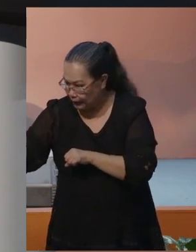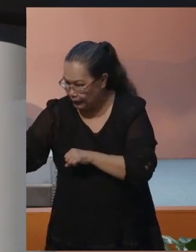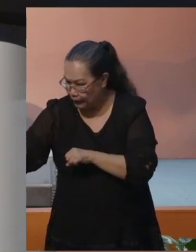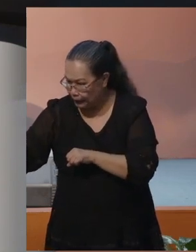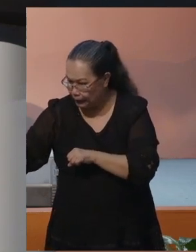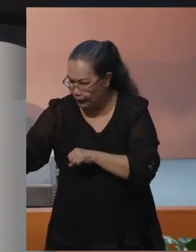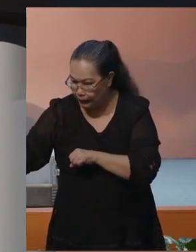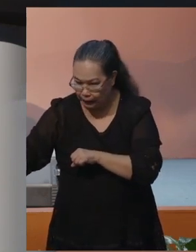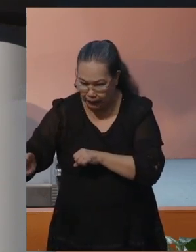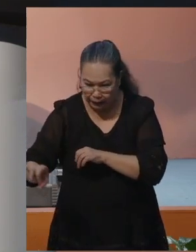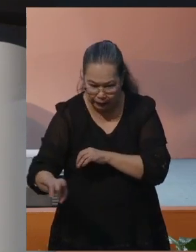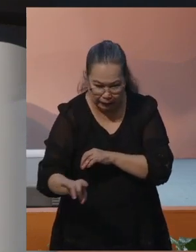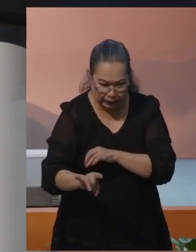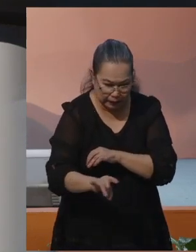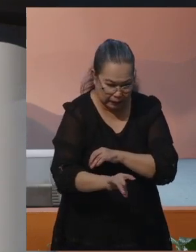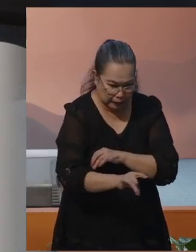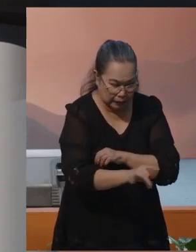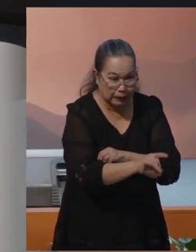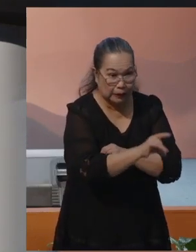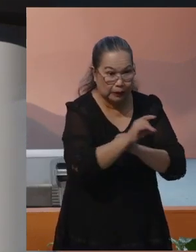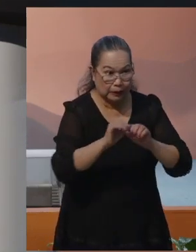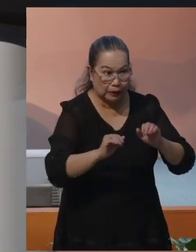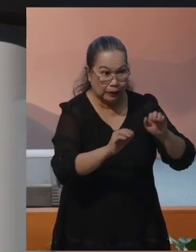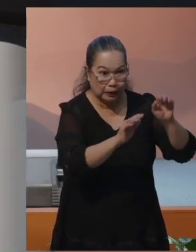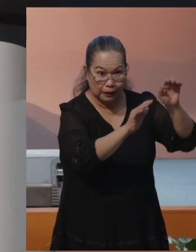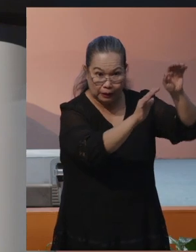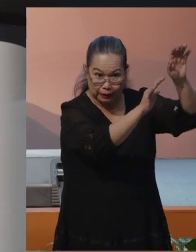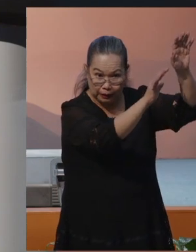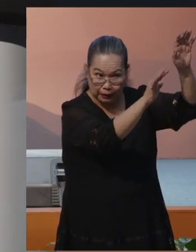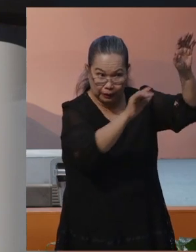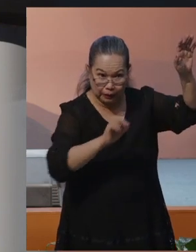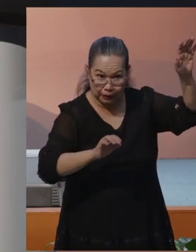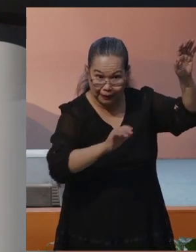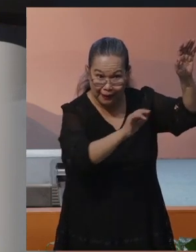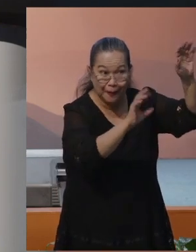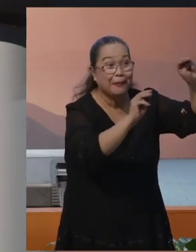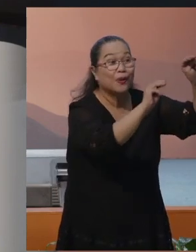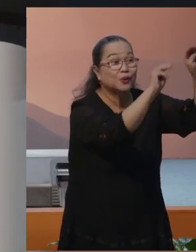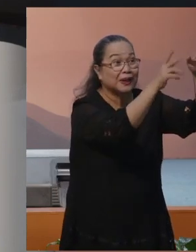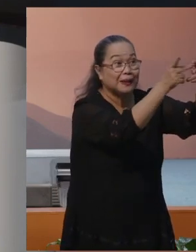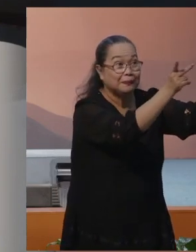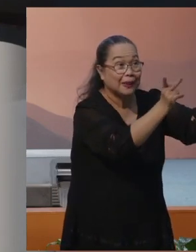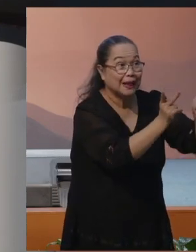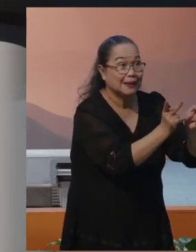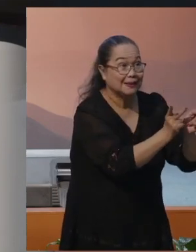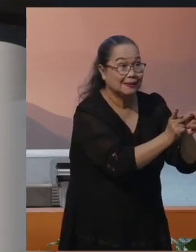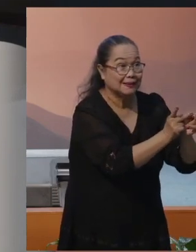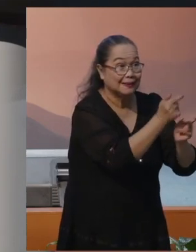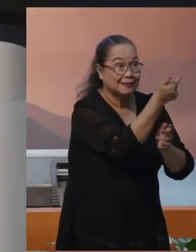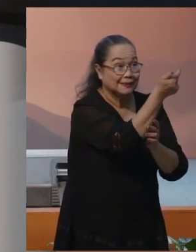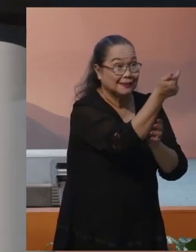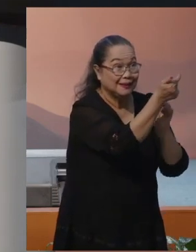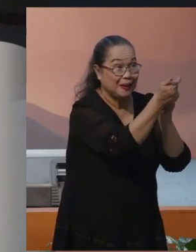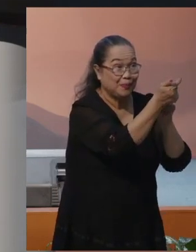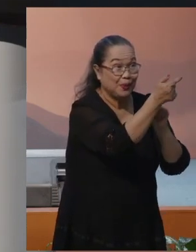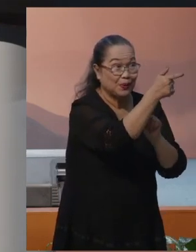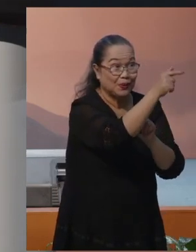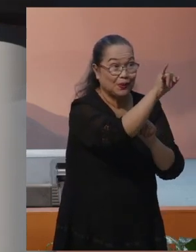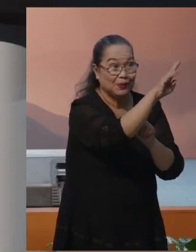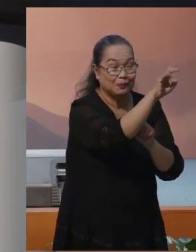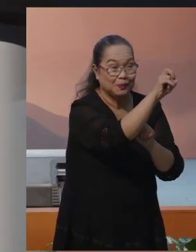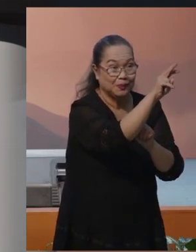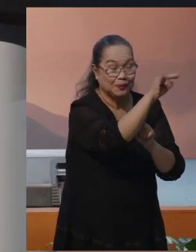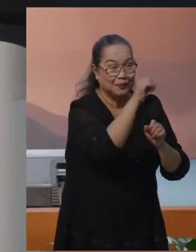Depende sa haba ninyo matulog. No? Pero mga 8 to 10 hours ang isang magdamag. Tiyak na hapong-hapon na